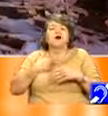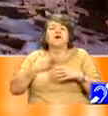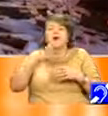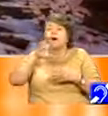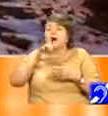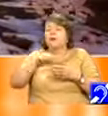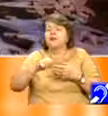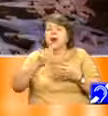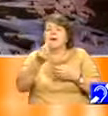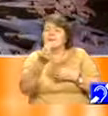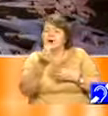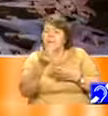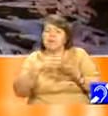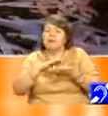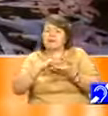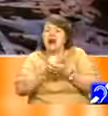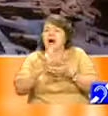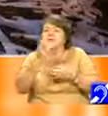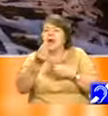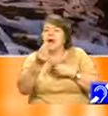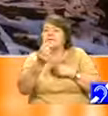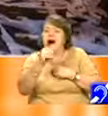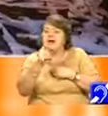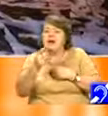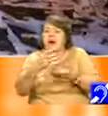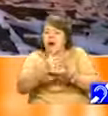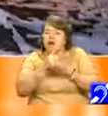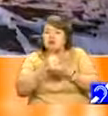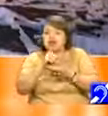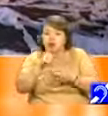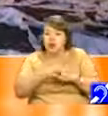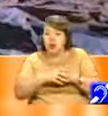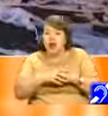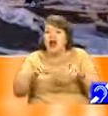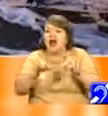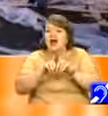împreună cu cei cu care au mai coabitat acum câțiva ani de zile sub forma USL.